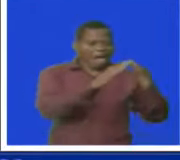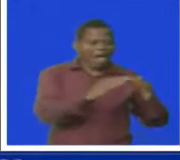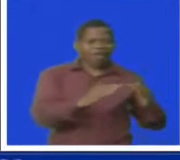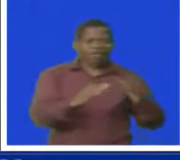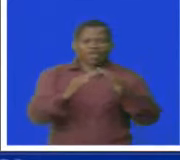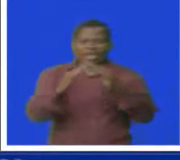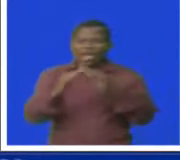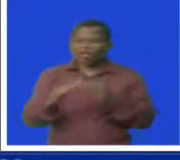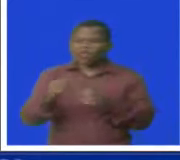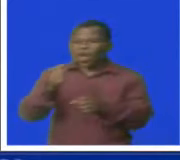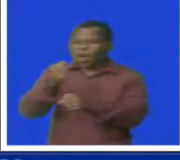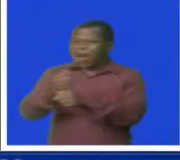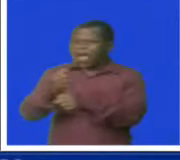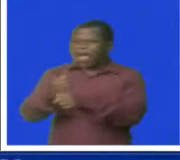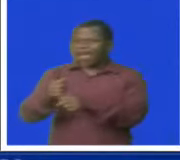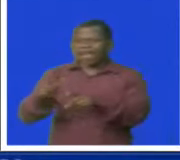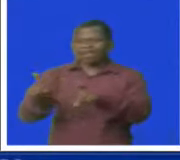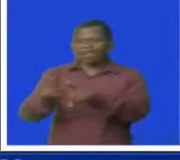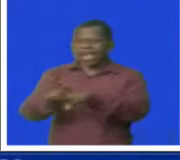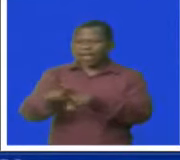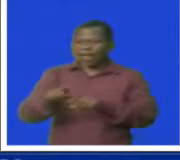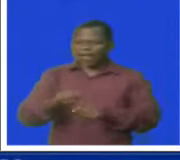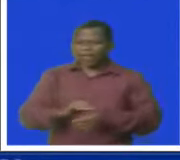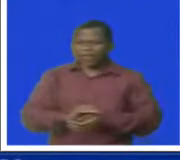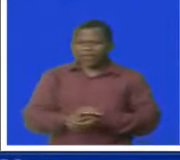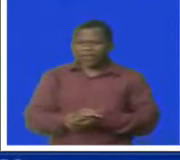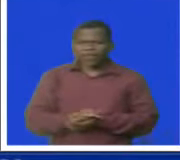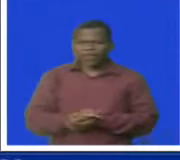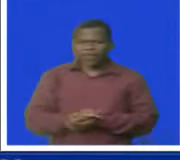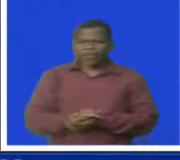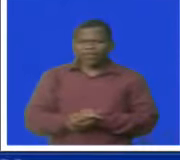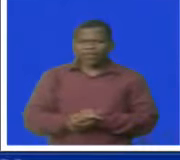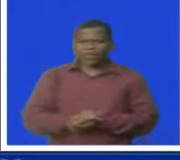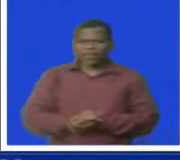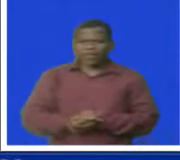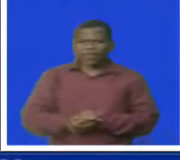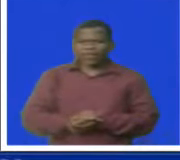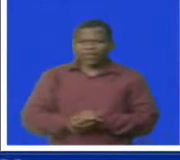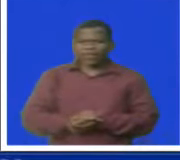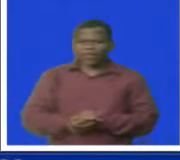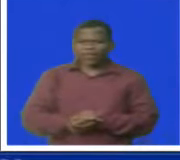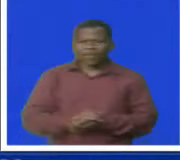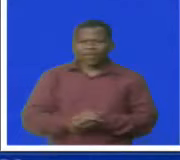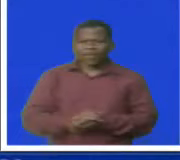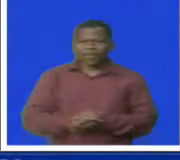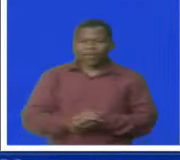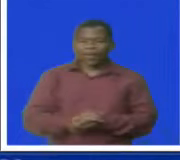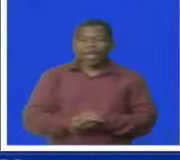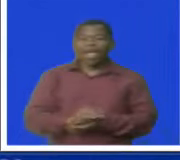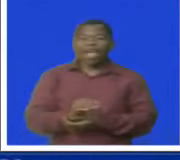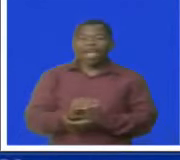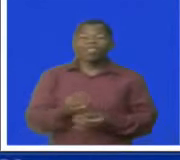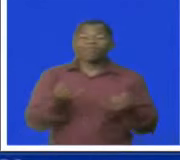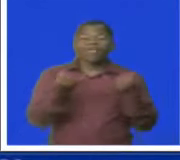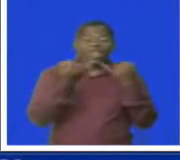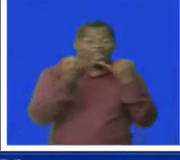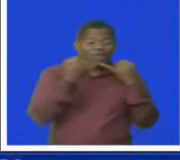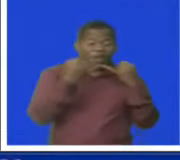ukhanze ukuthi encenye ematiko thite noma ama departments thite lala yokubutha kuyafanana